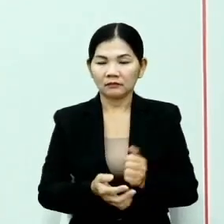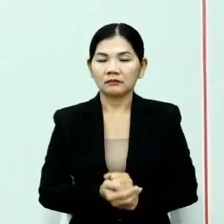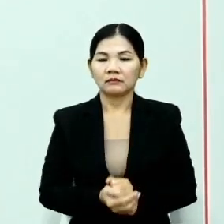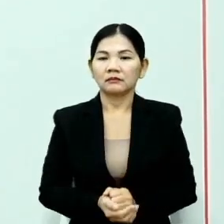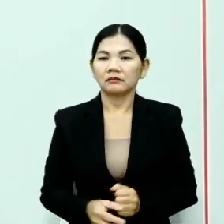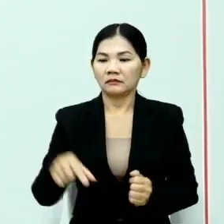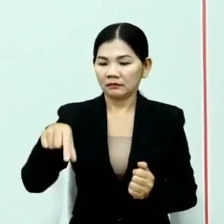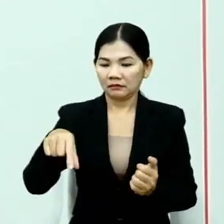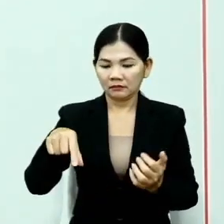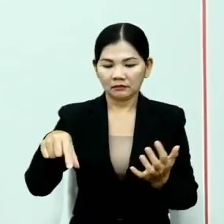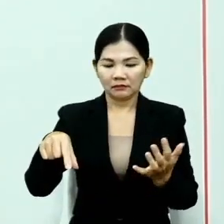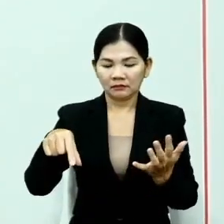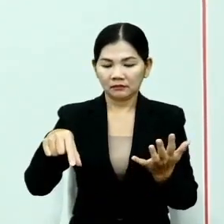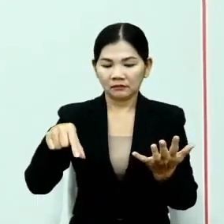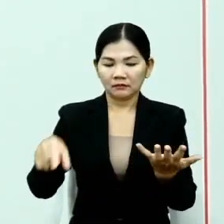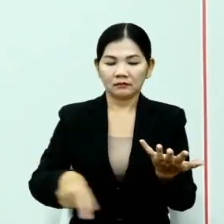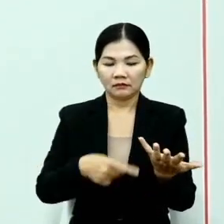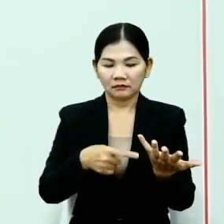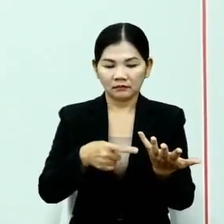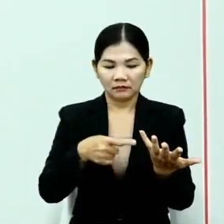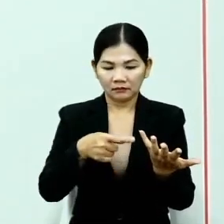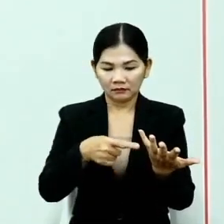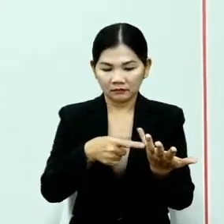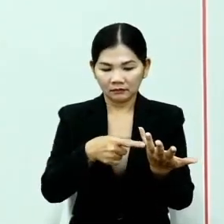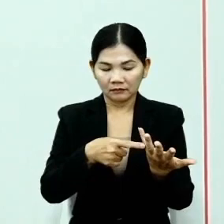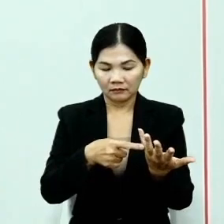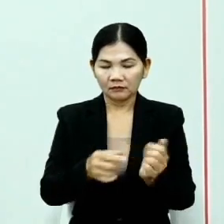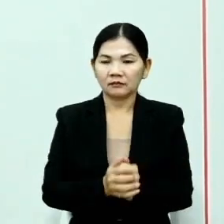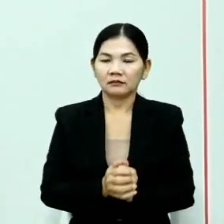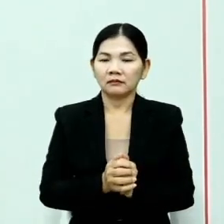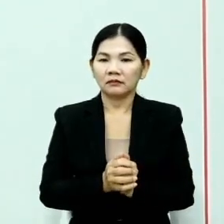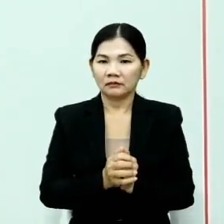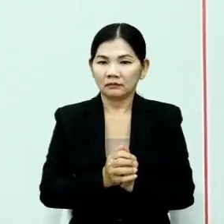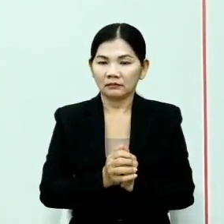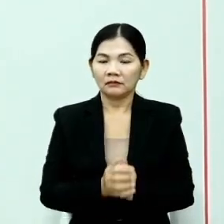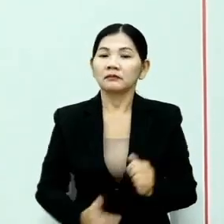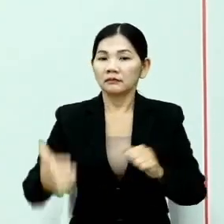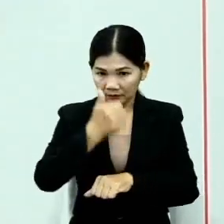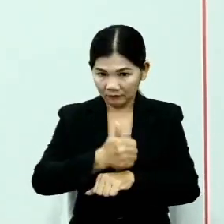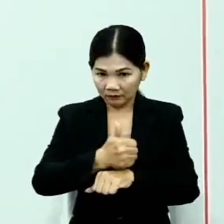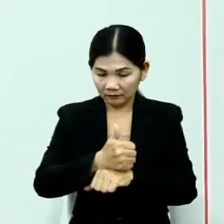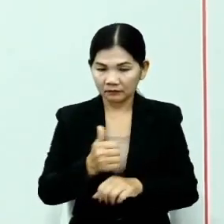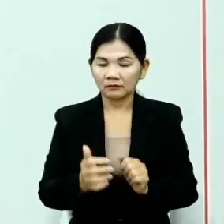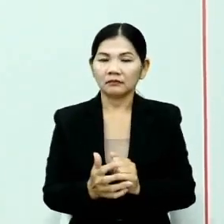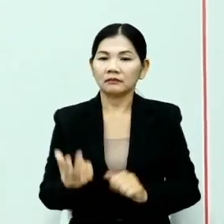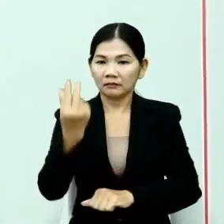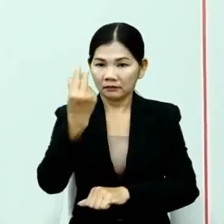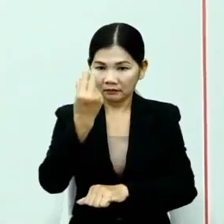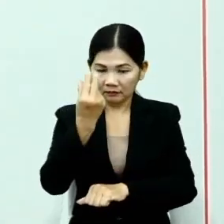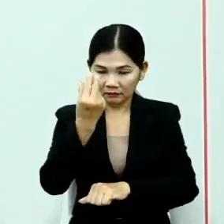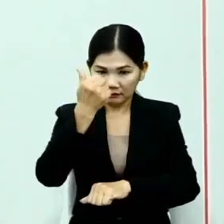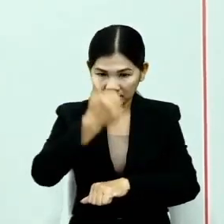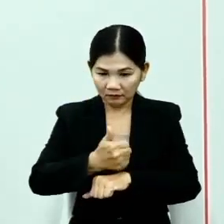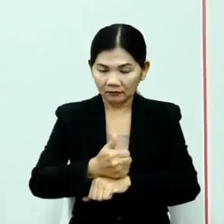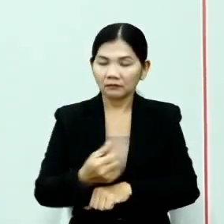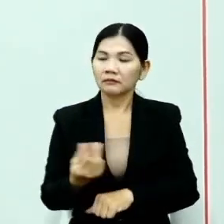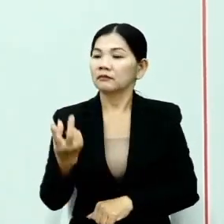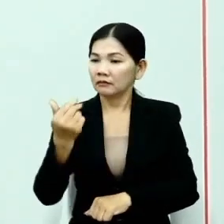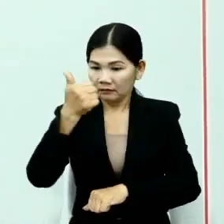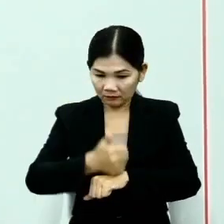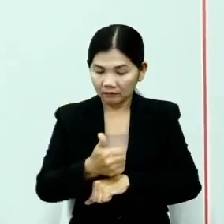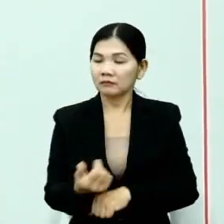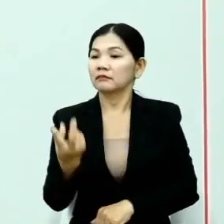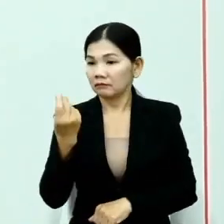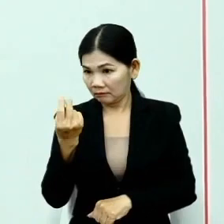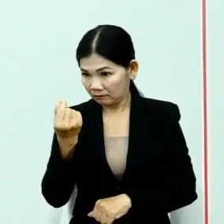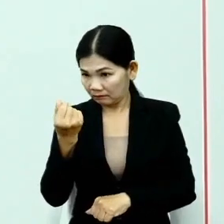កអែកែថៅកែម្ដងទៀតថ